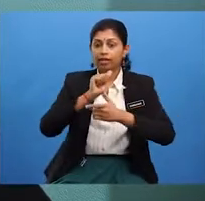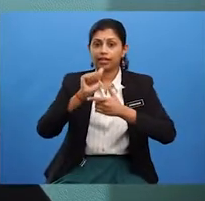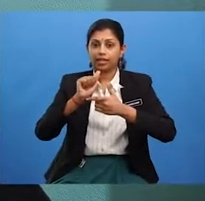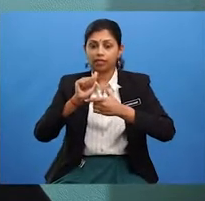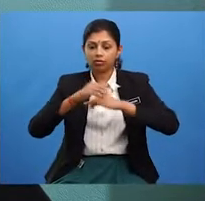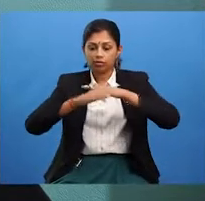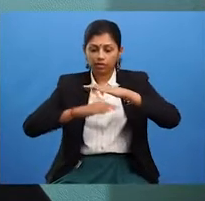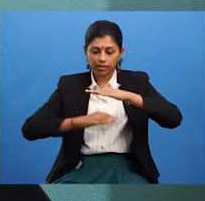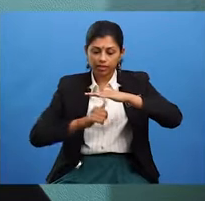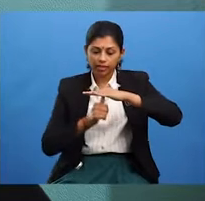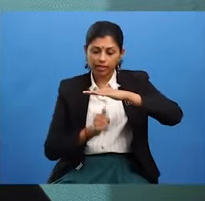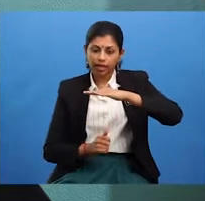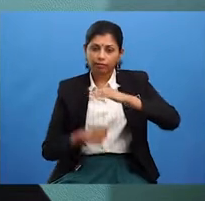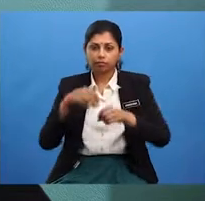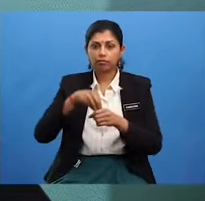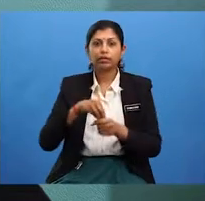di dalam air?